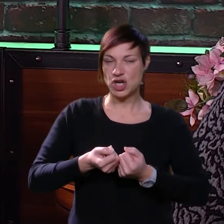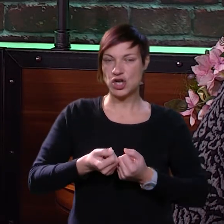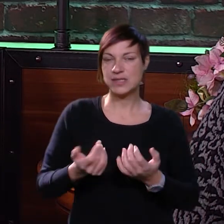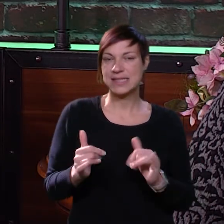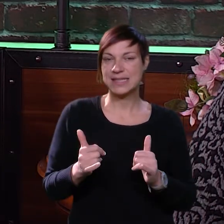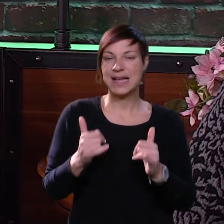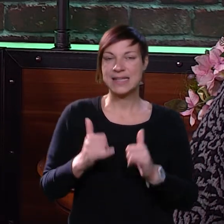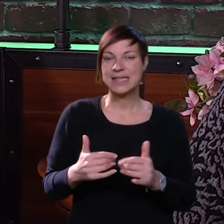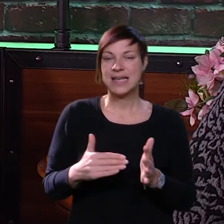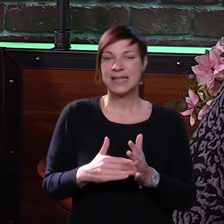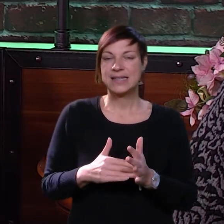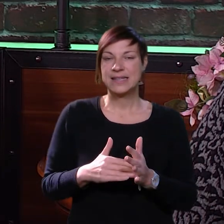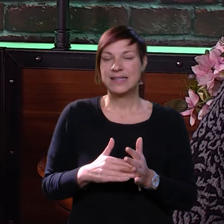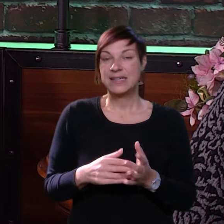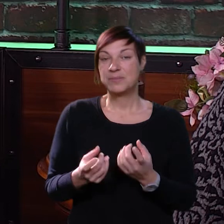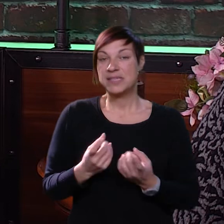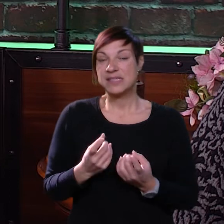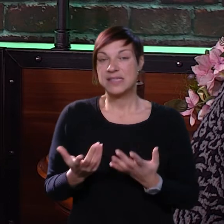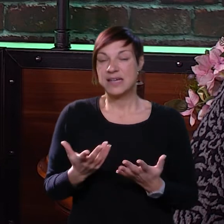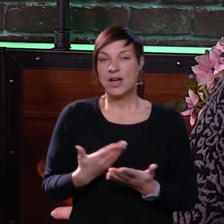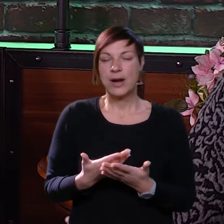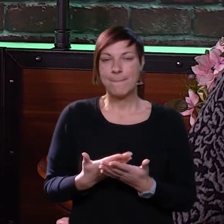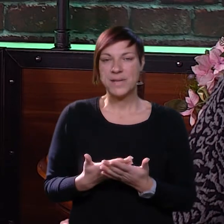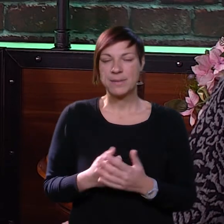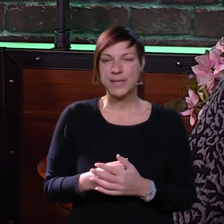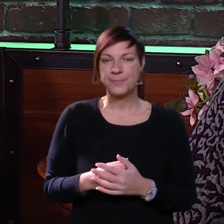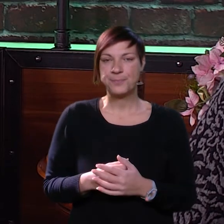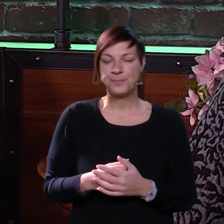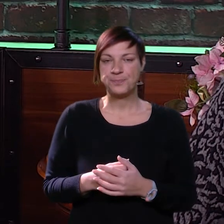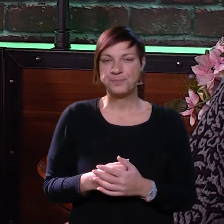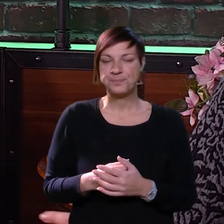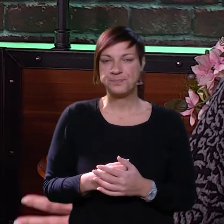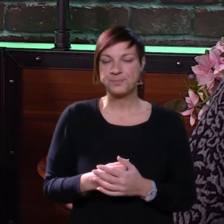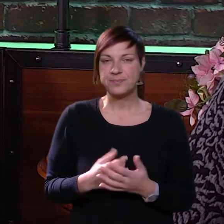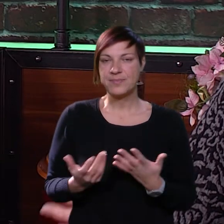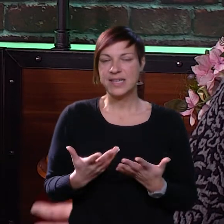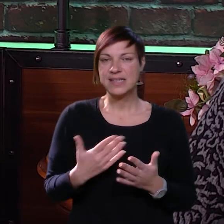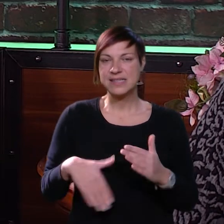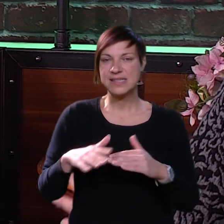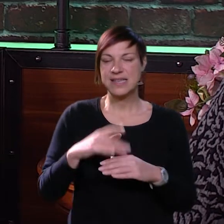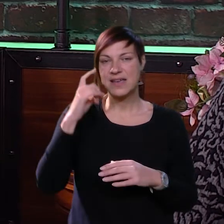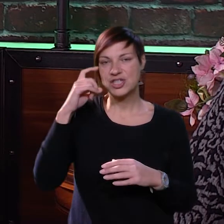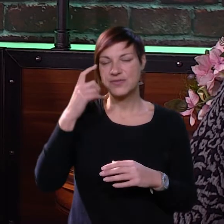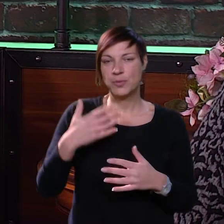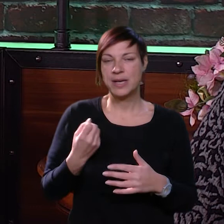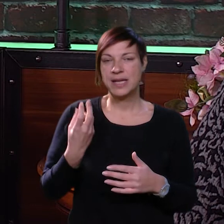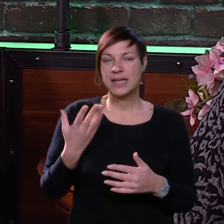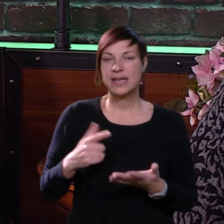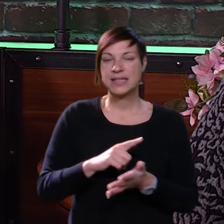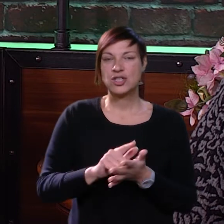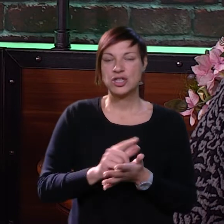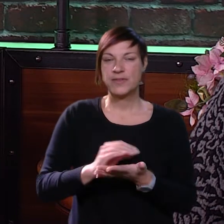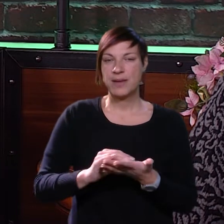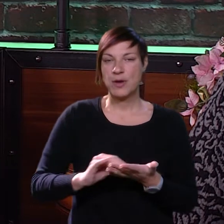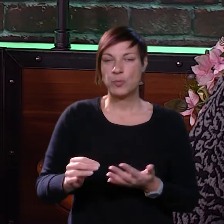tim nositi, da li sad treba inzistirati, ne inzistirati. Pa ono, ne znam, najviše možda glumili. Ono, kad je